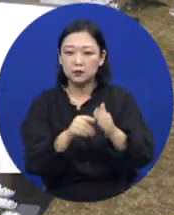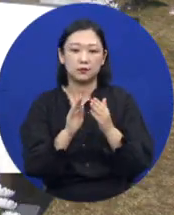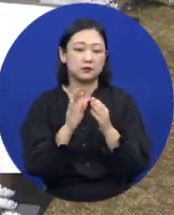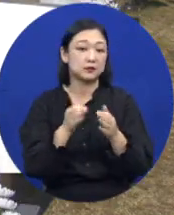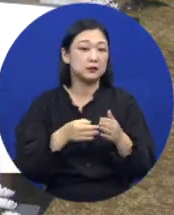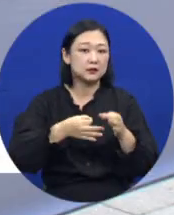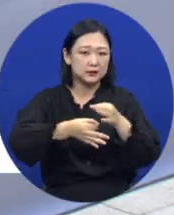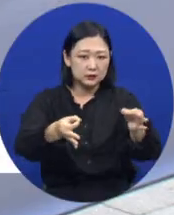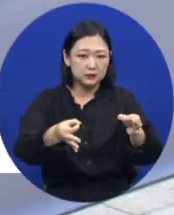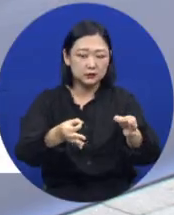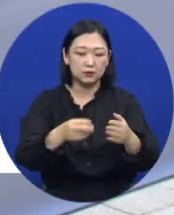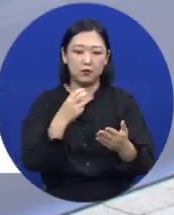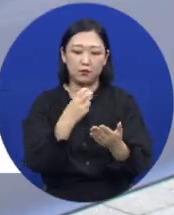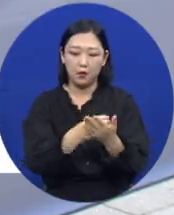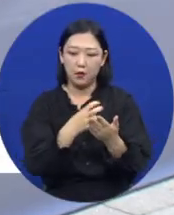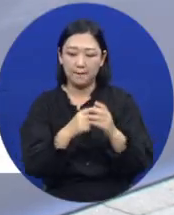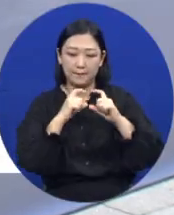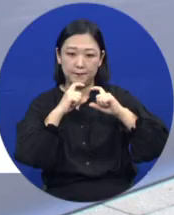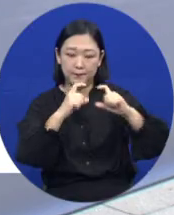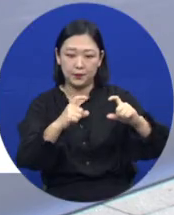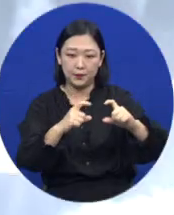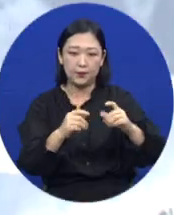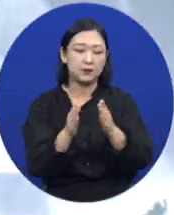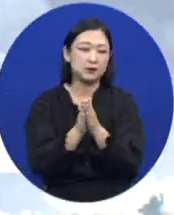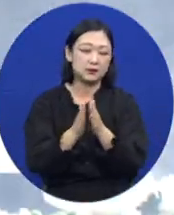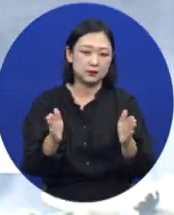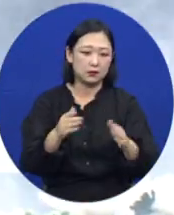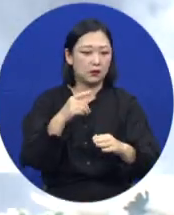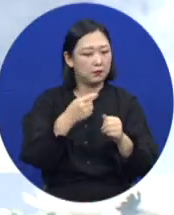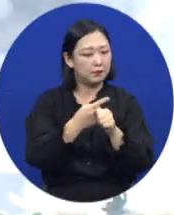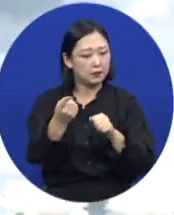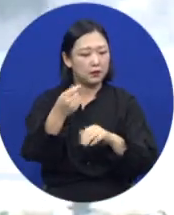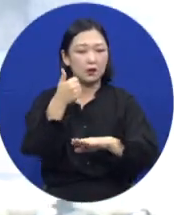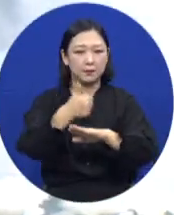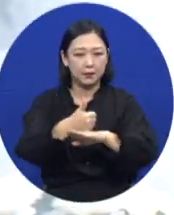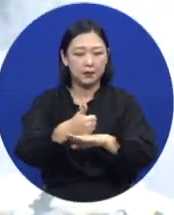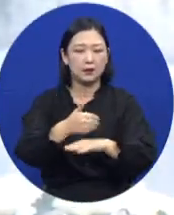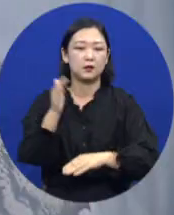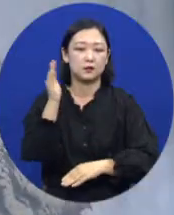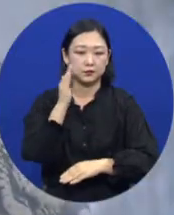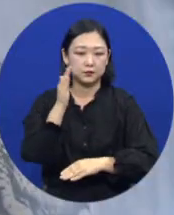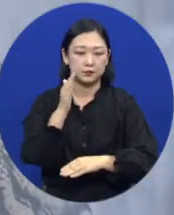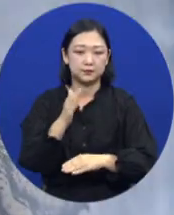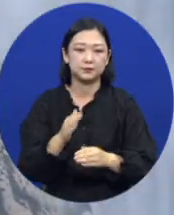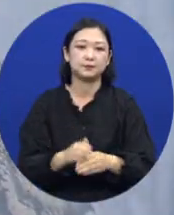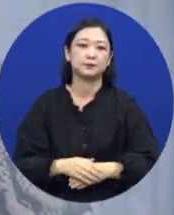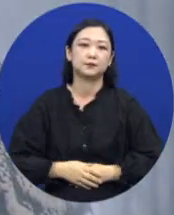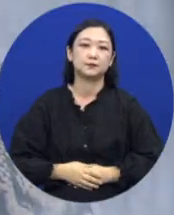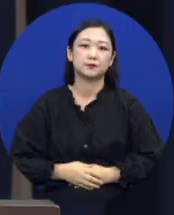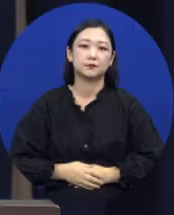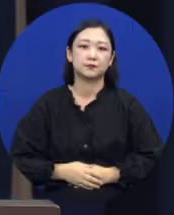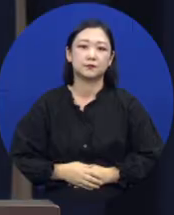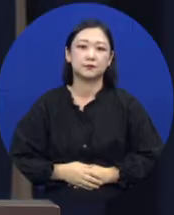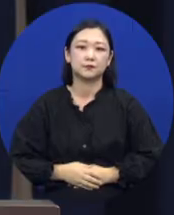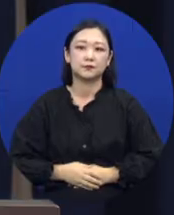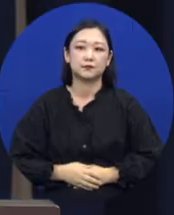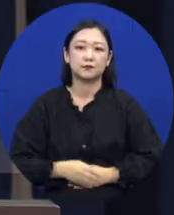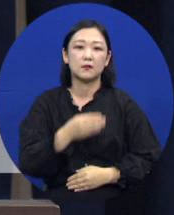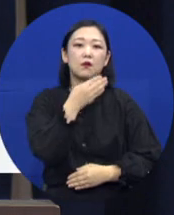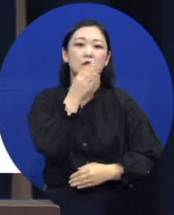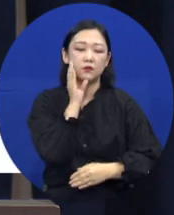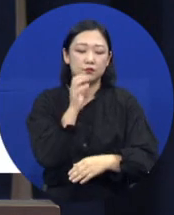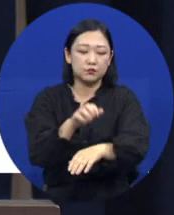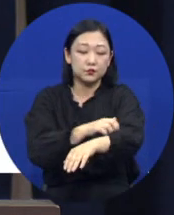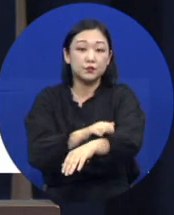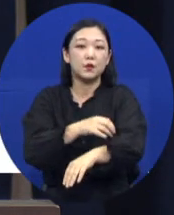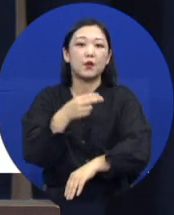공포 와 시행령 개정 절차를 감안하면 내년 하반기쯤 에 시작될 것으로 전망되고 있습니다 어르신들에 부통령